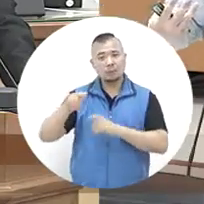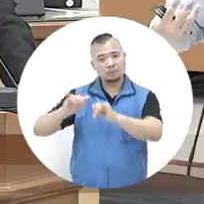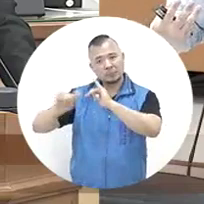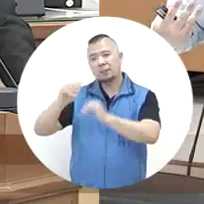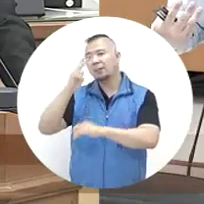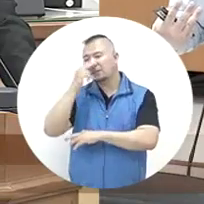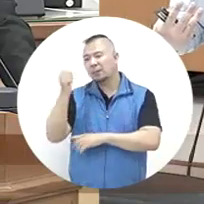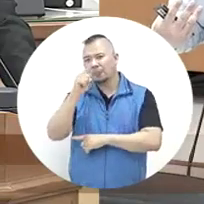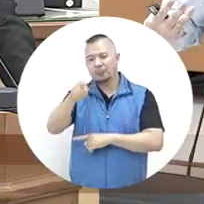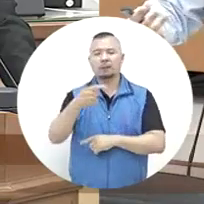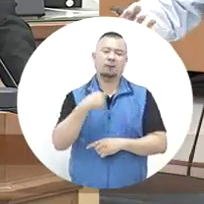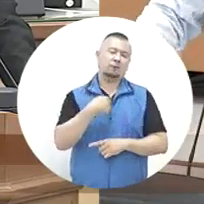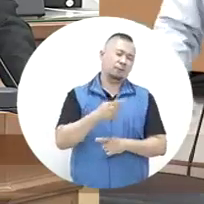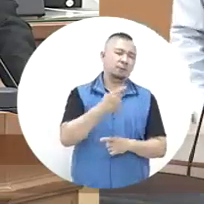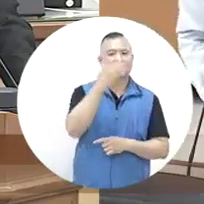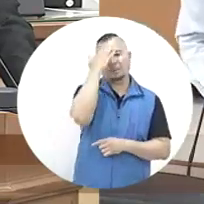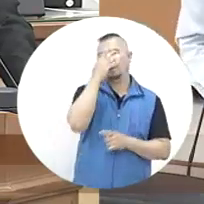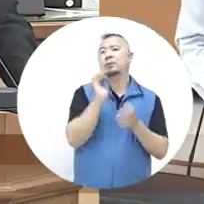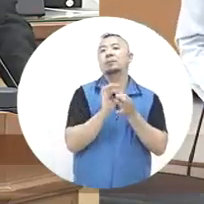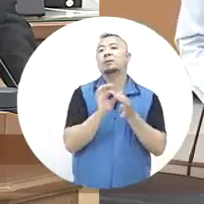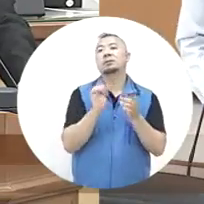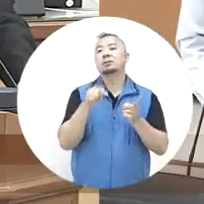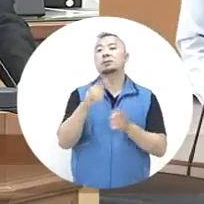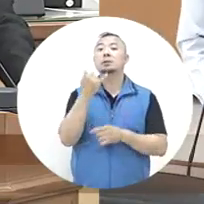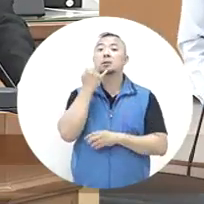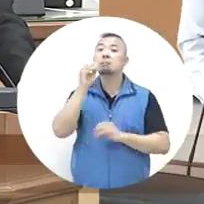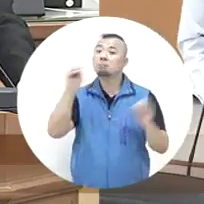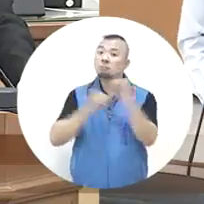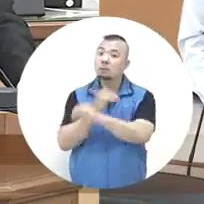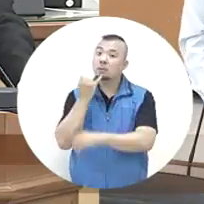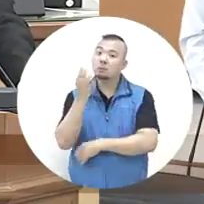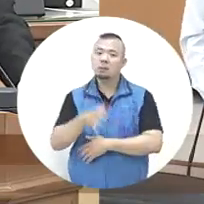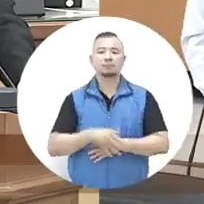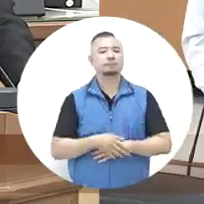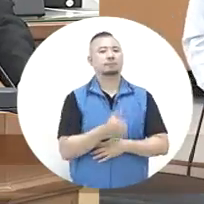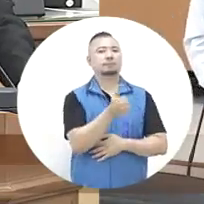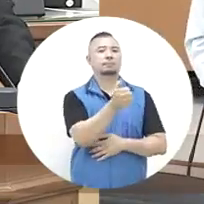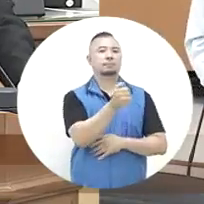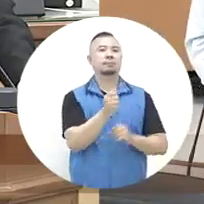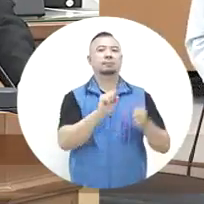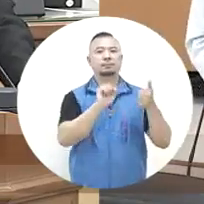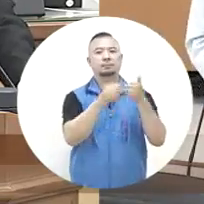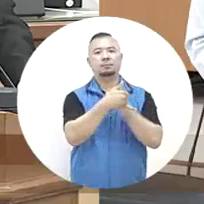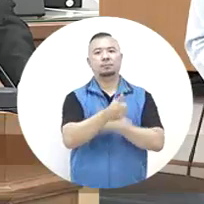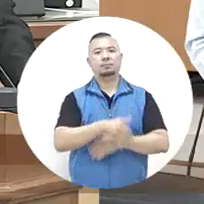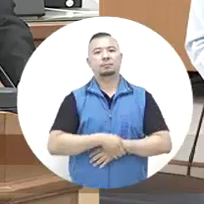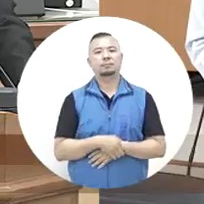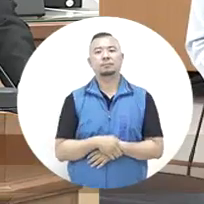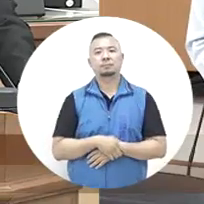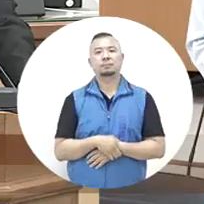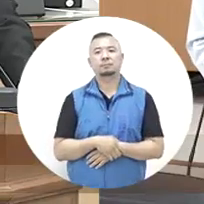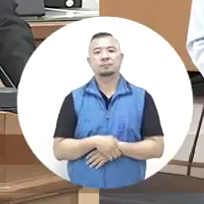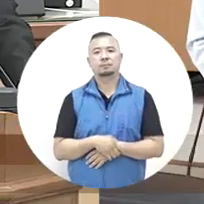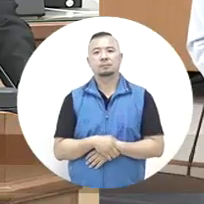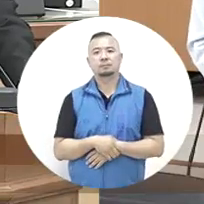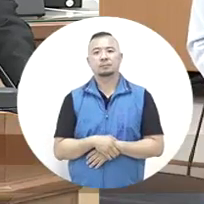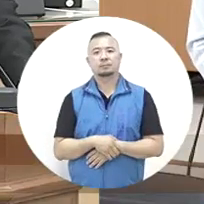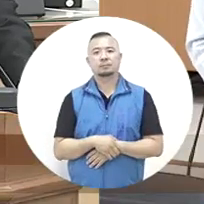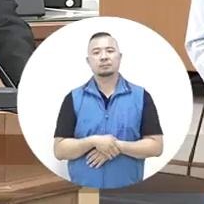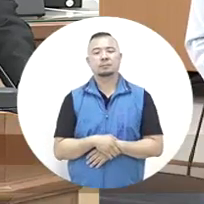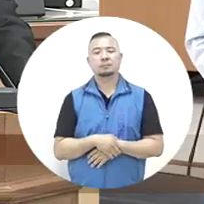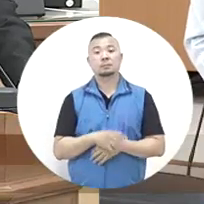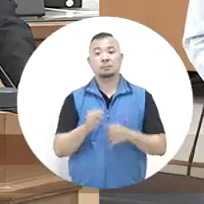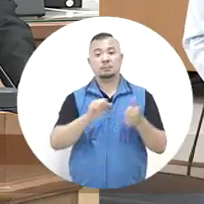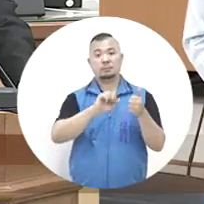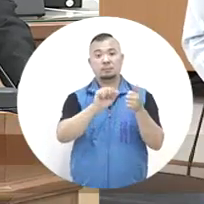调这种人才来好不好，诶，请市长回答。 谢谢议员。其实议员从林令尊就是